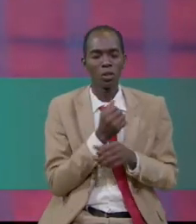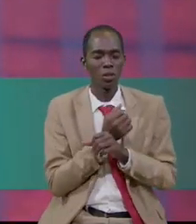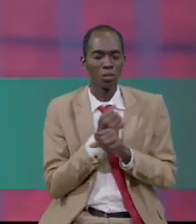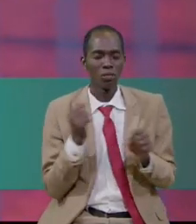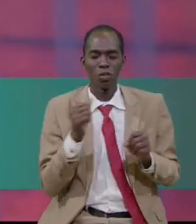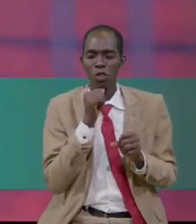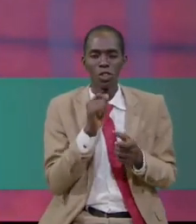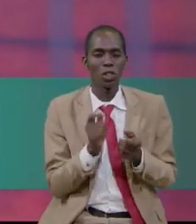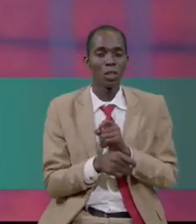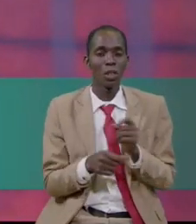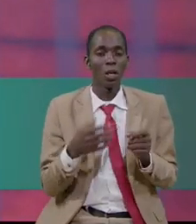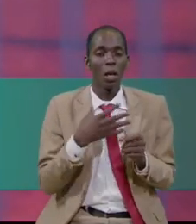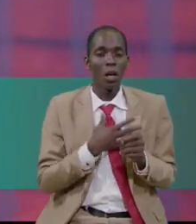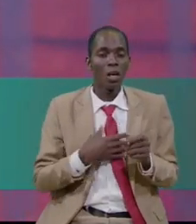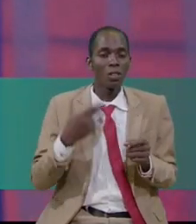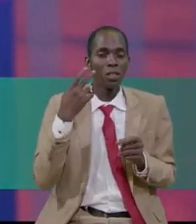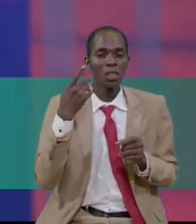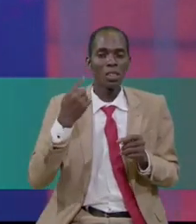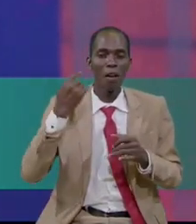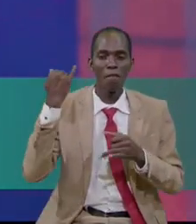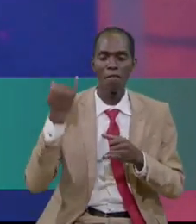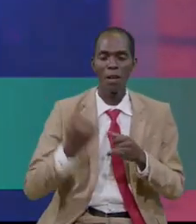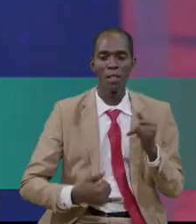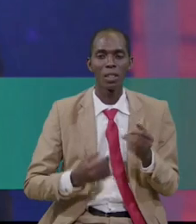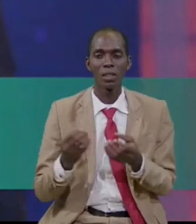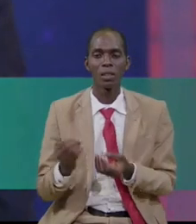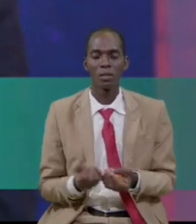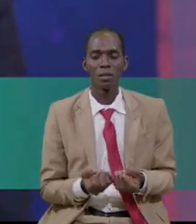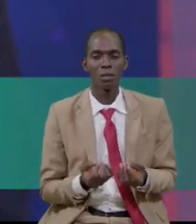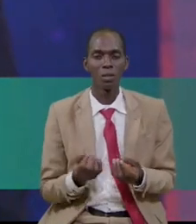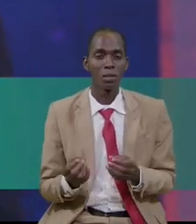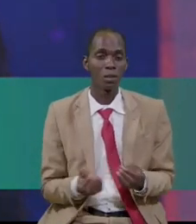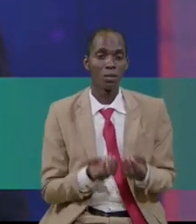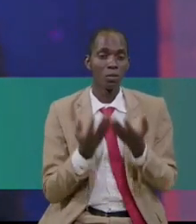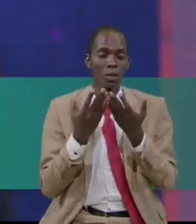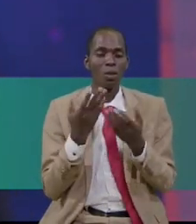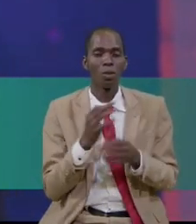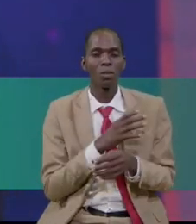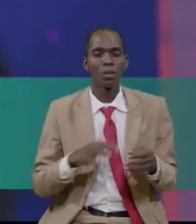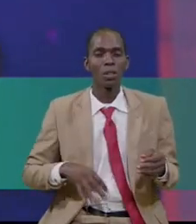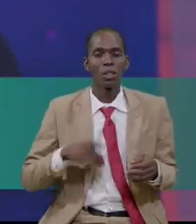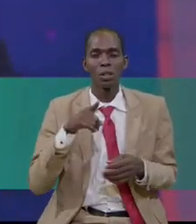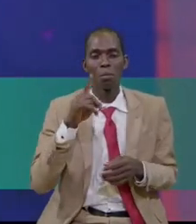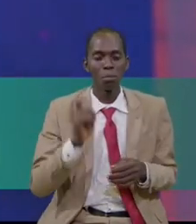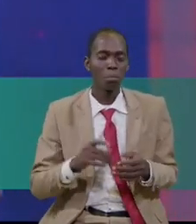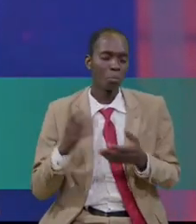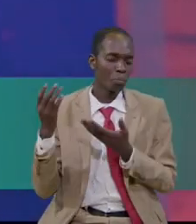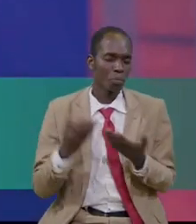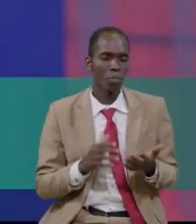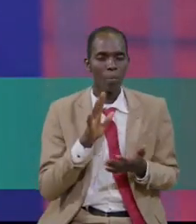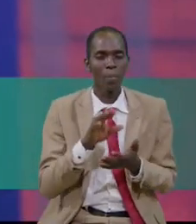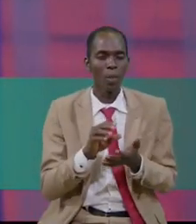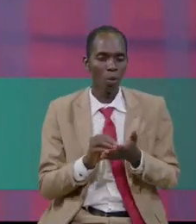satisfaits du sacrifice final et acceptable de Christ. Ils doivent amener leur sacrifice à eux.